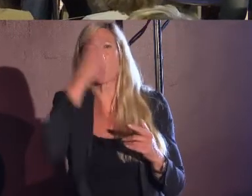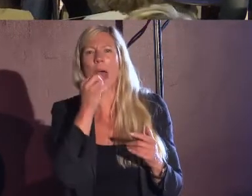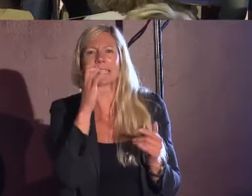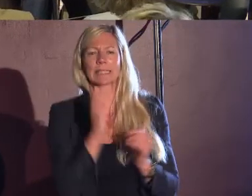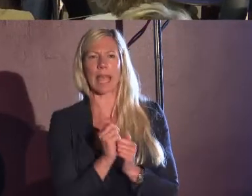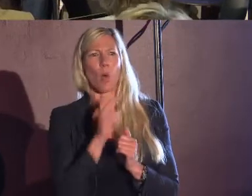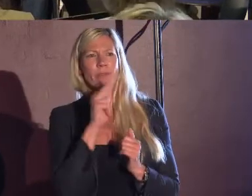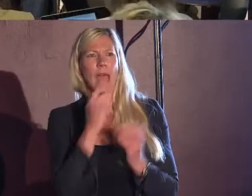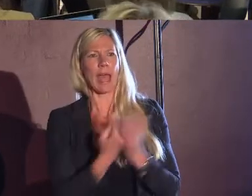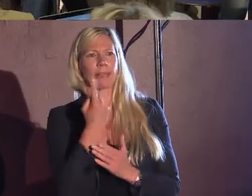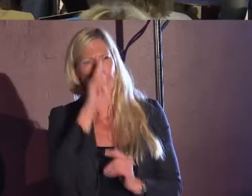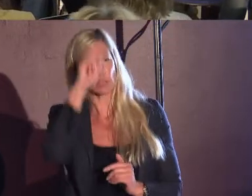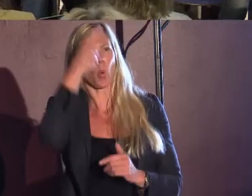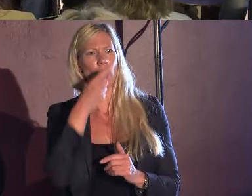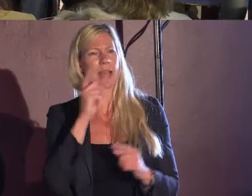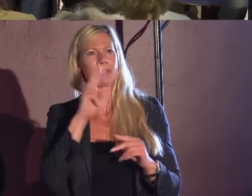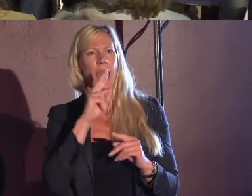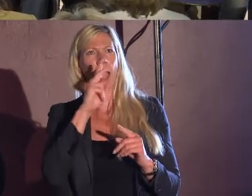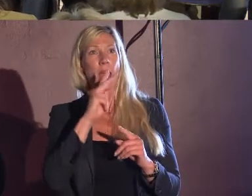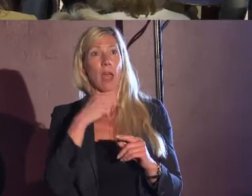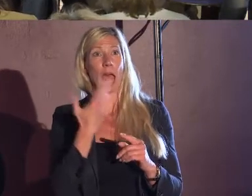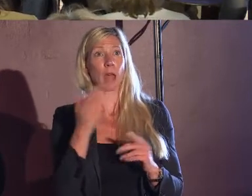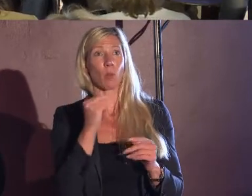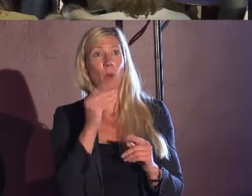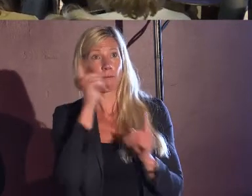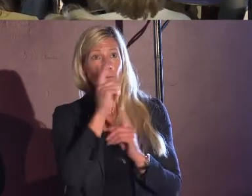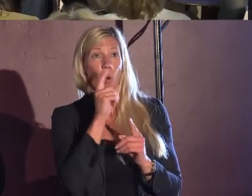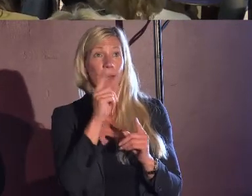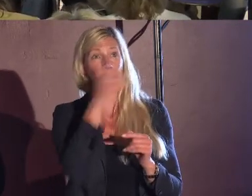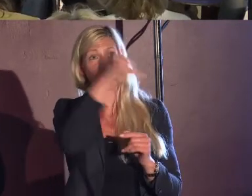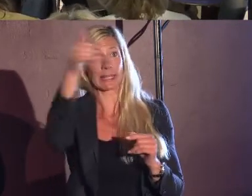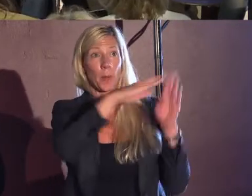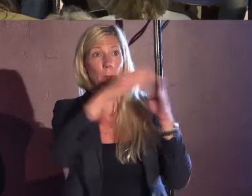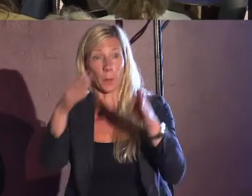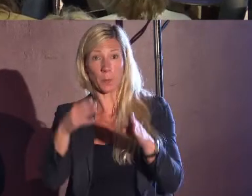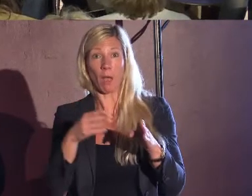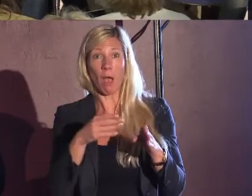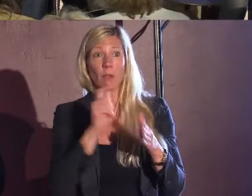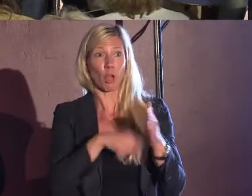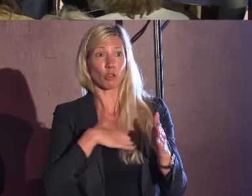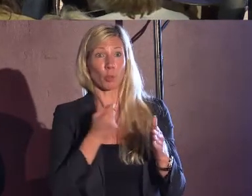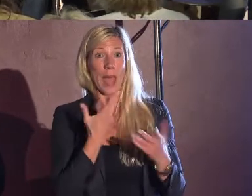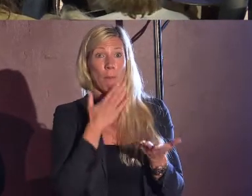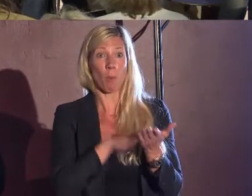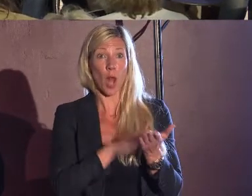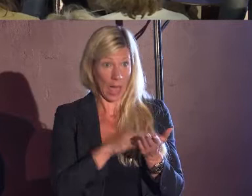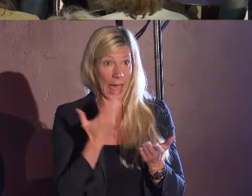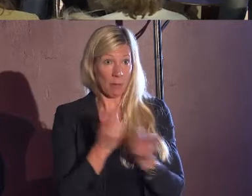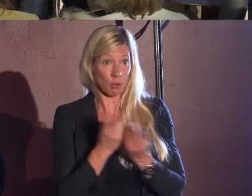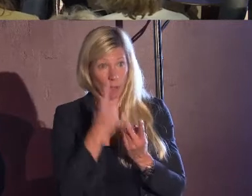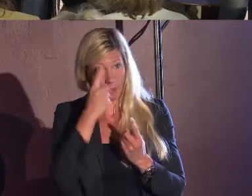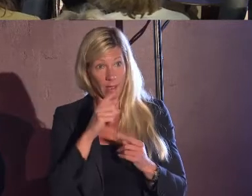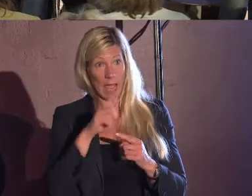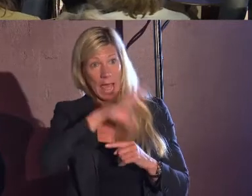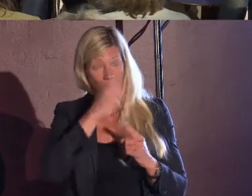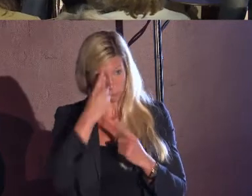Är det när det går hem i stugorna? När någonting blir populärt? När någonting blir, vad ska man säga, får